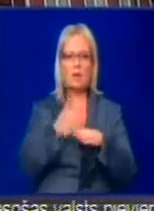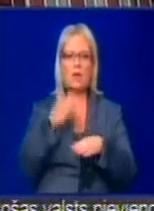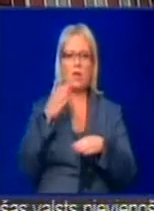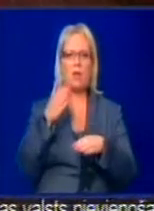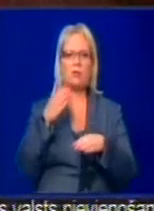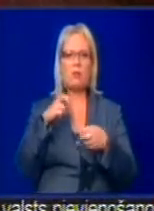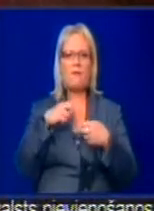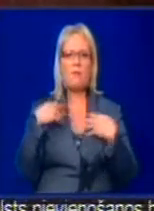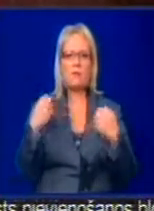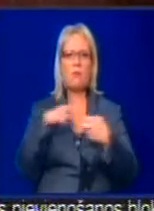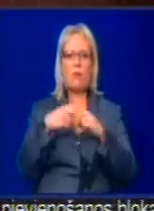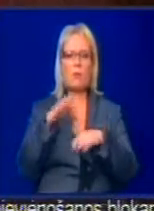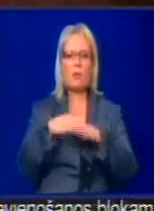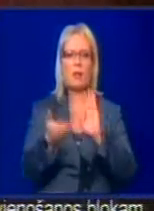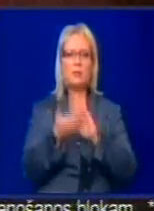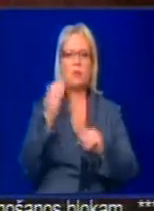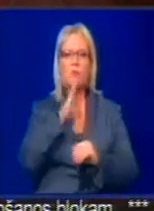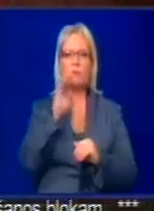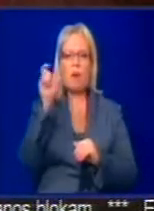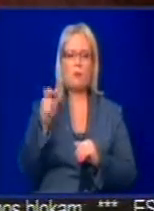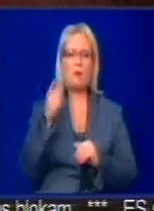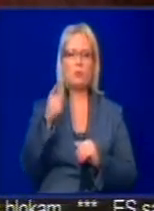veselības problēmu dēļ izsaukusi jaundzimušā mamma